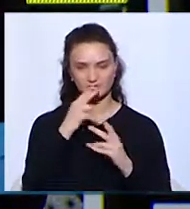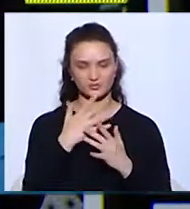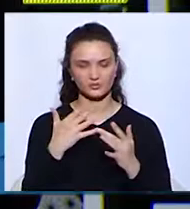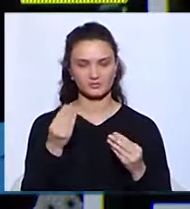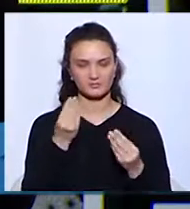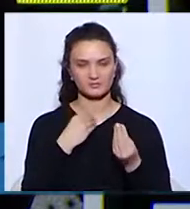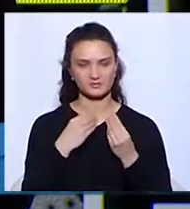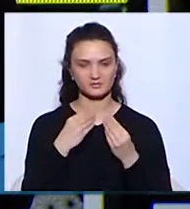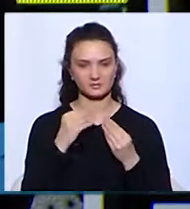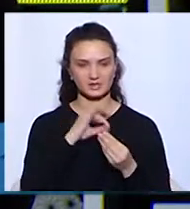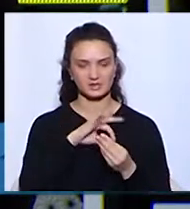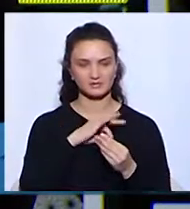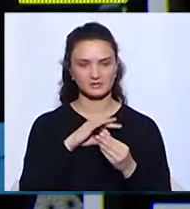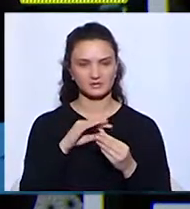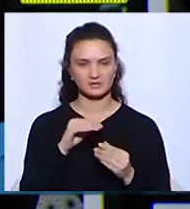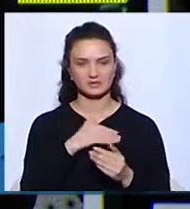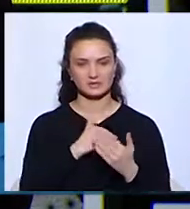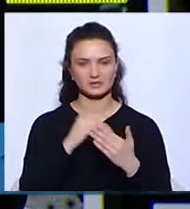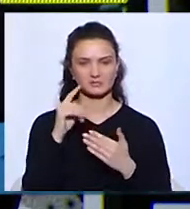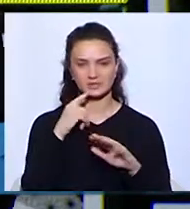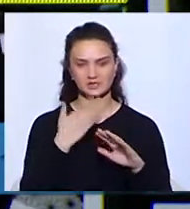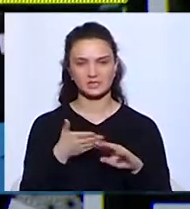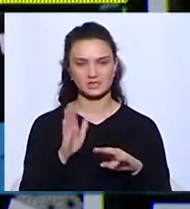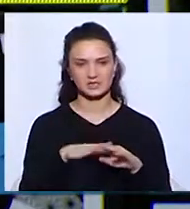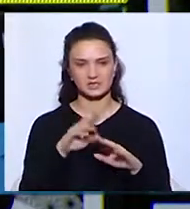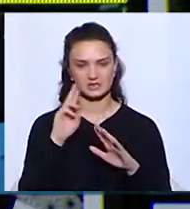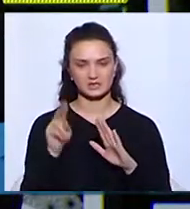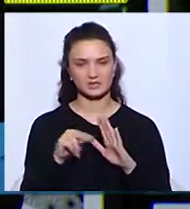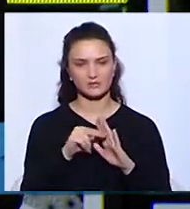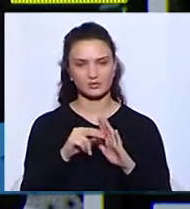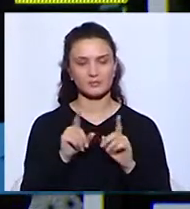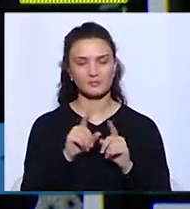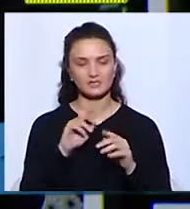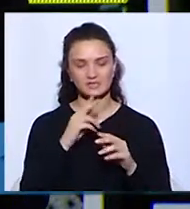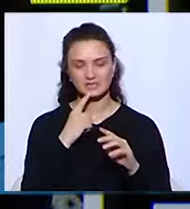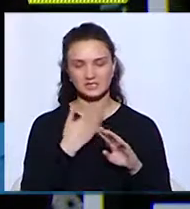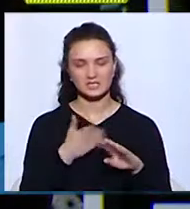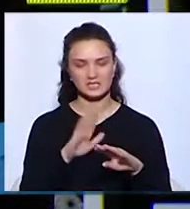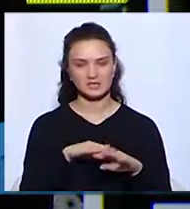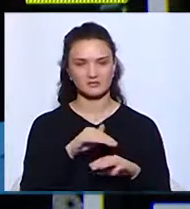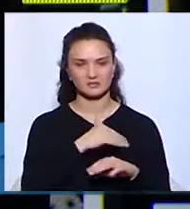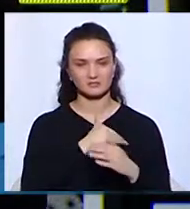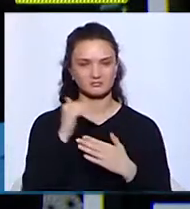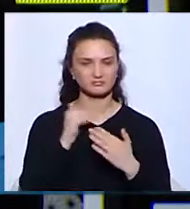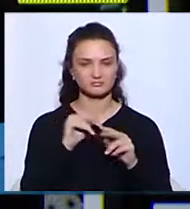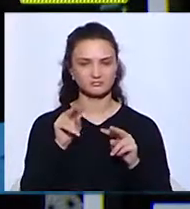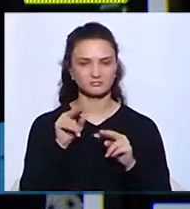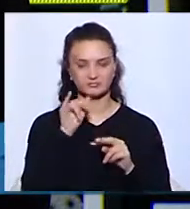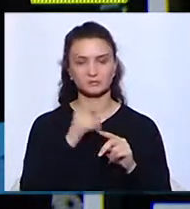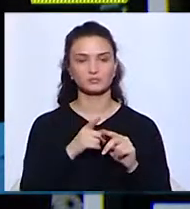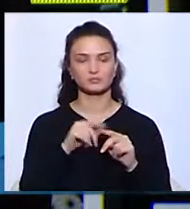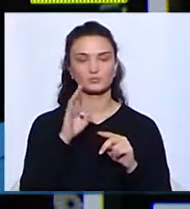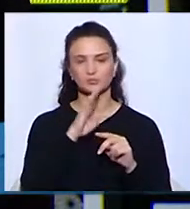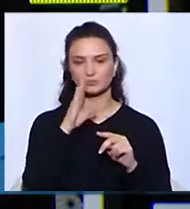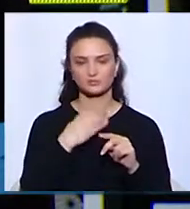საშუალებებს. ცხელება ძნელად ემორჩილება ამ საშუალებებს ამ დაავადებების დროს, შესაბამისად შეშინებული